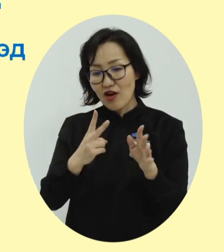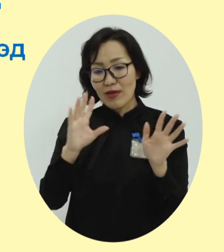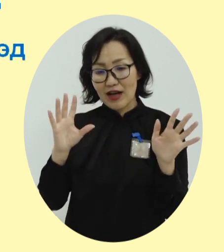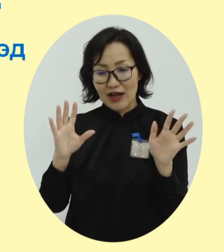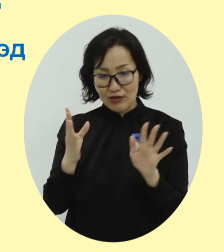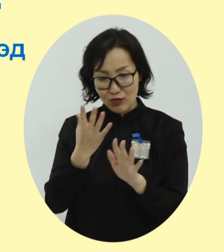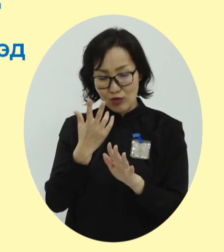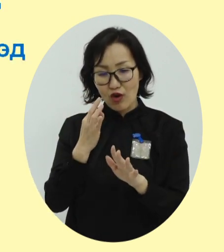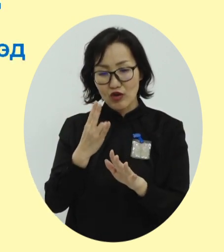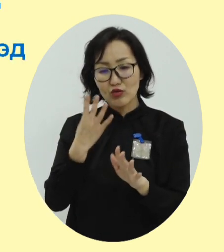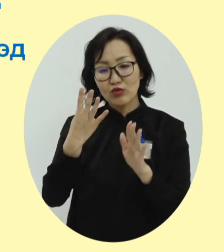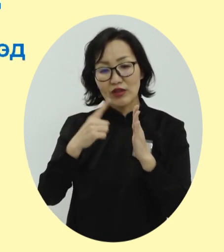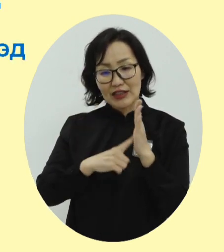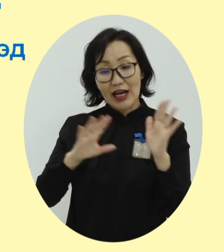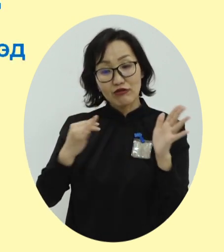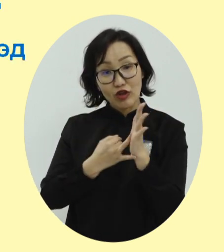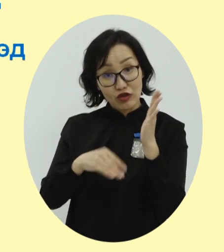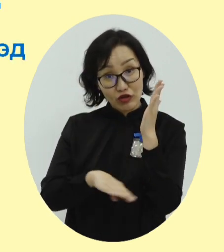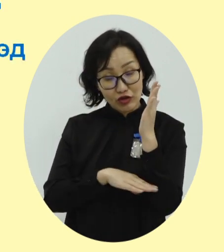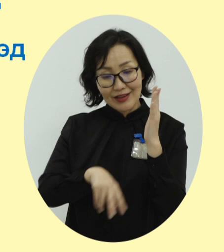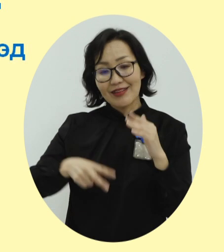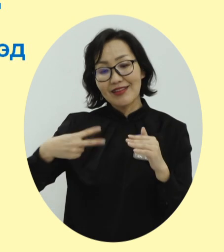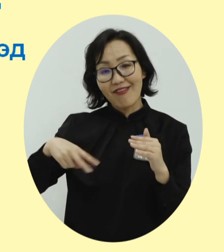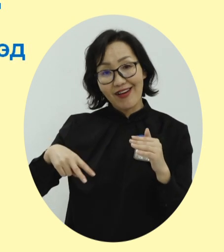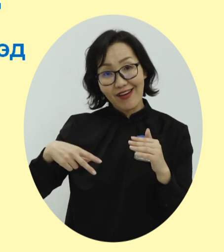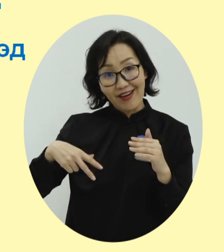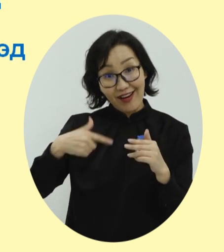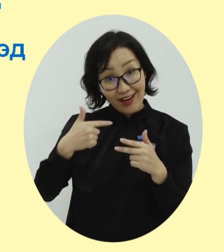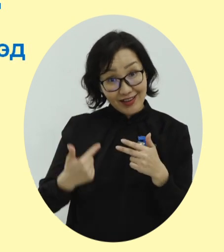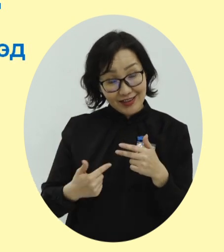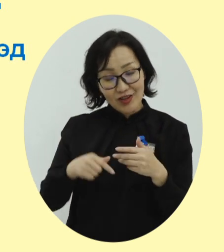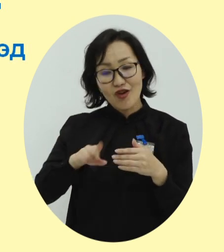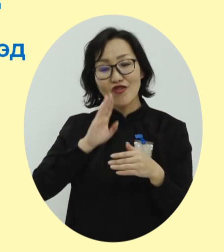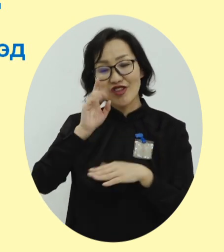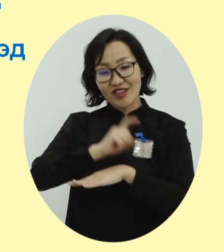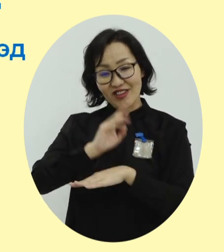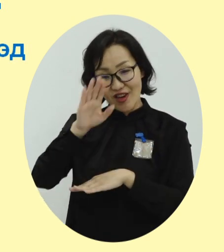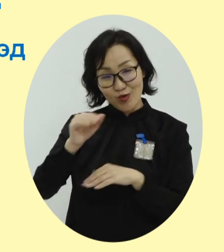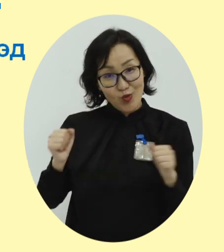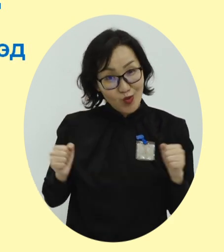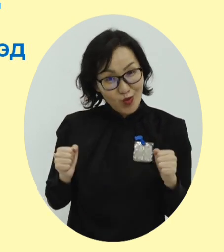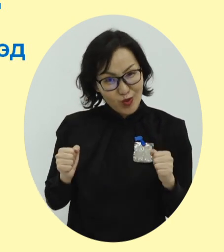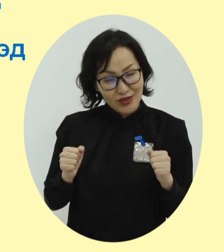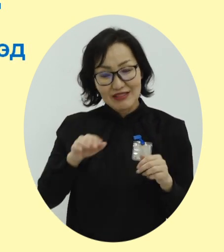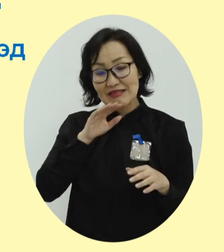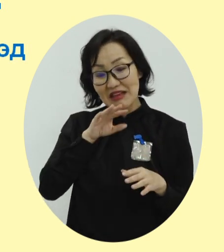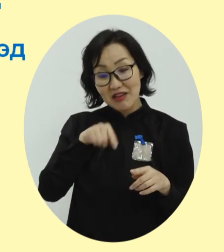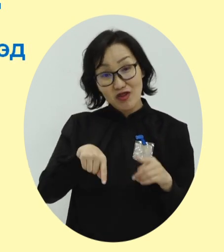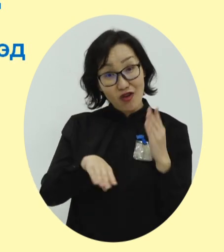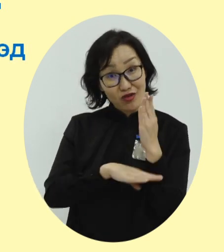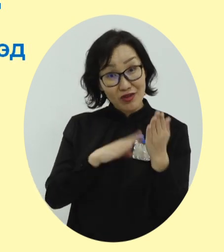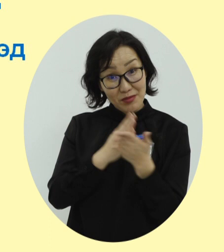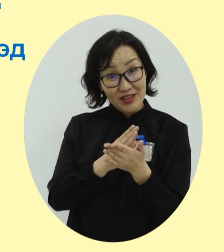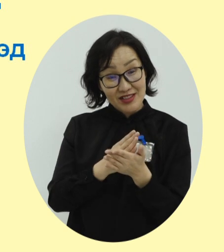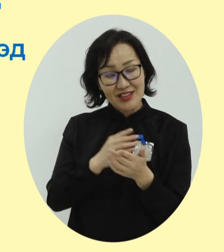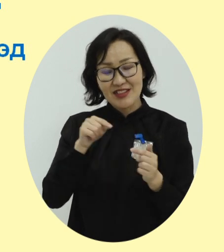2013 оны 4-р сарын 17-ны өдөр лав гариг. Өглөө хичээлдээ явхад хүйтэн салхитай